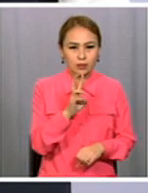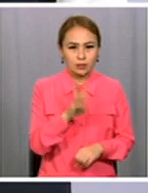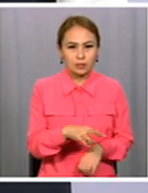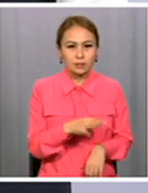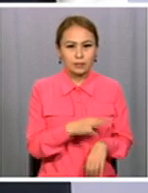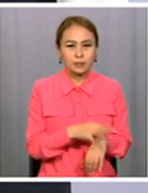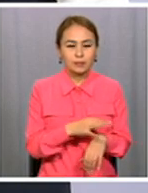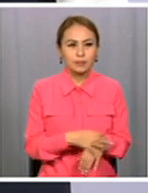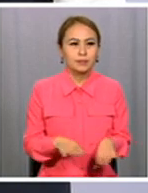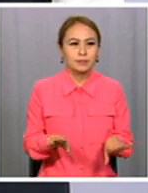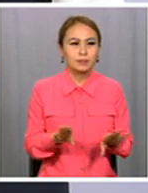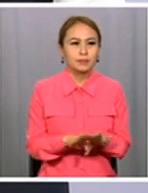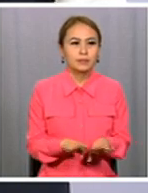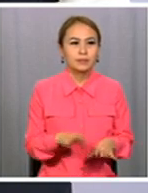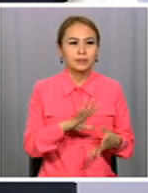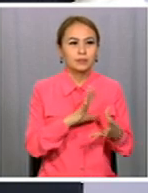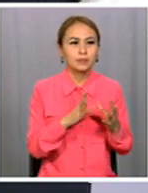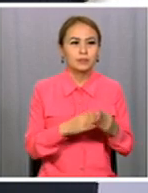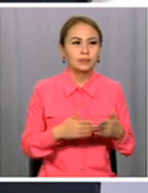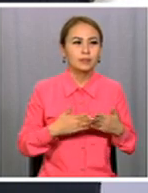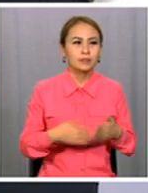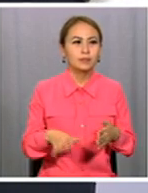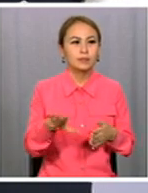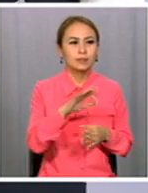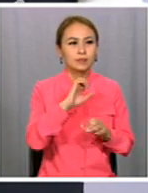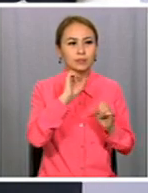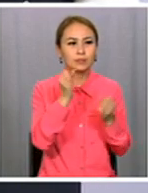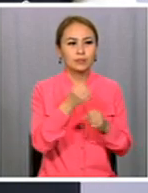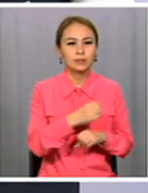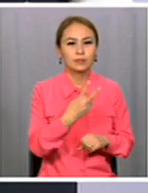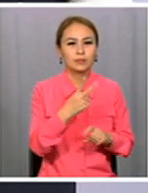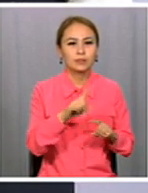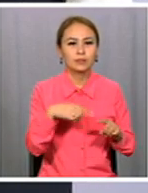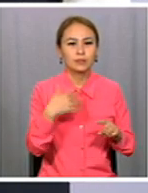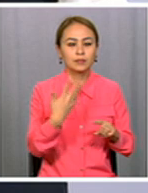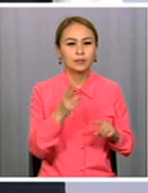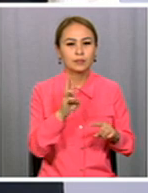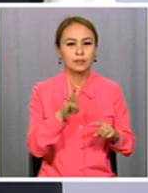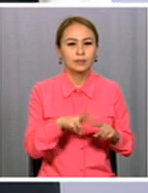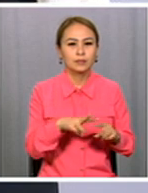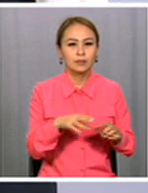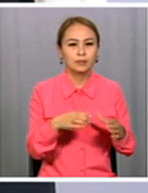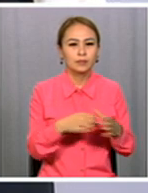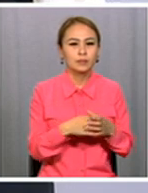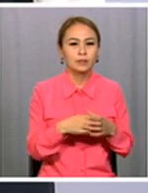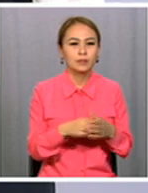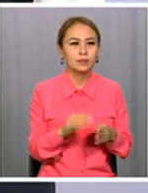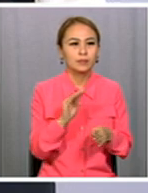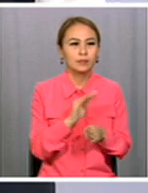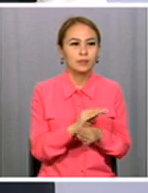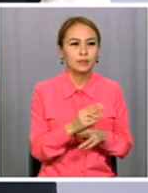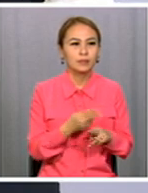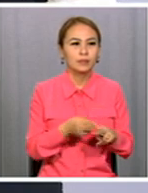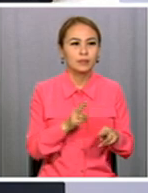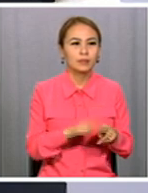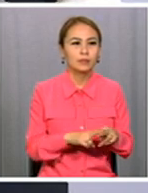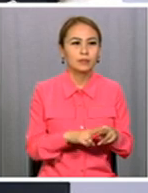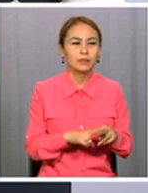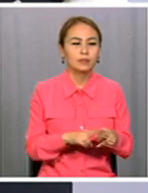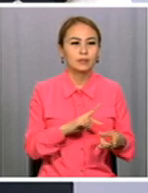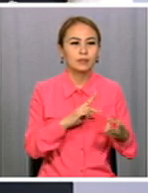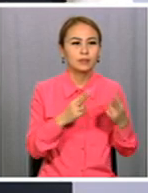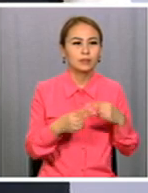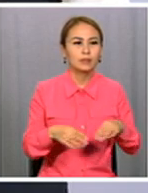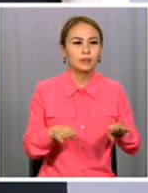км/сағат қайық, ағыс жылдамдығы 2,5 км/сағат болатын өзенде ағыс пен Т